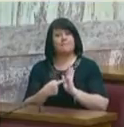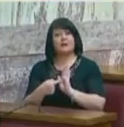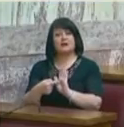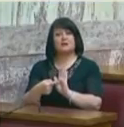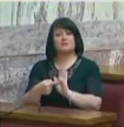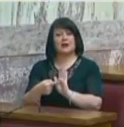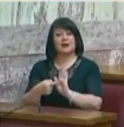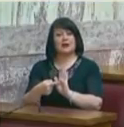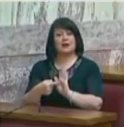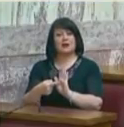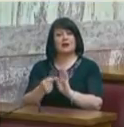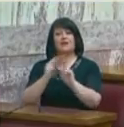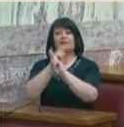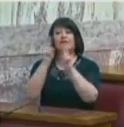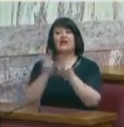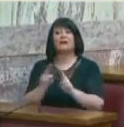στη διεθνή επενδυτική κοινότητα.